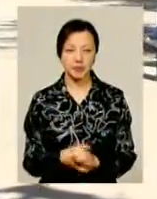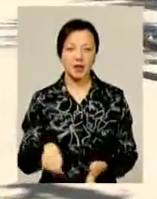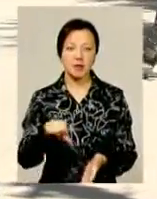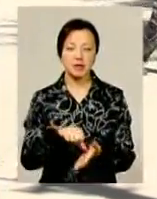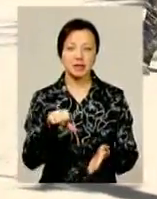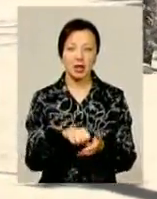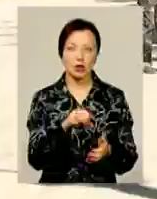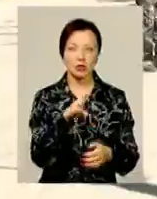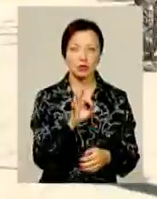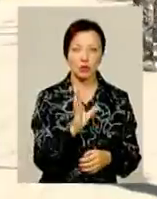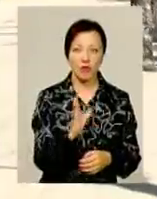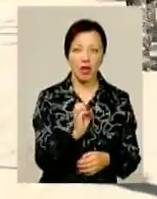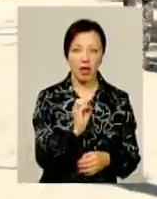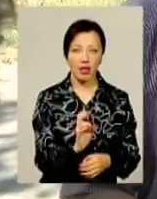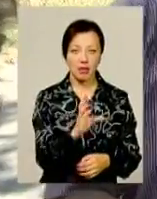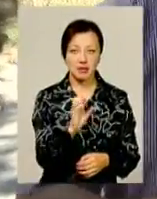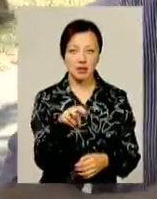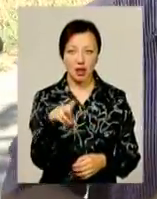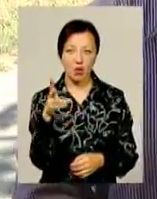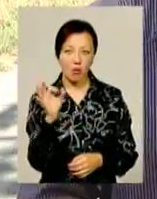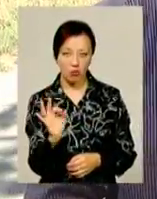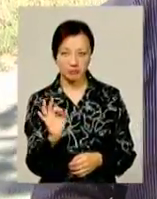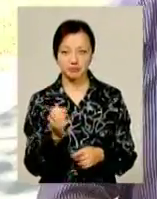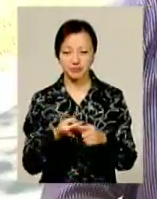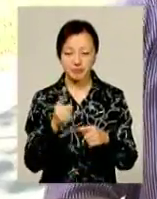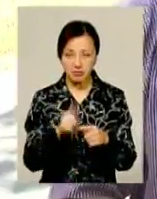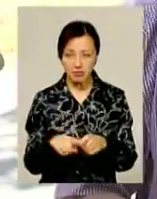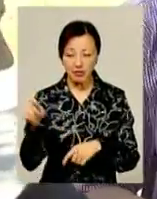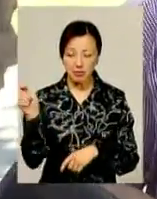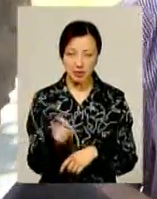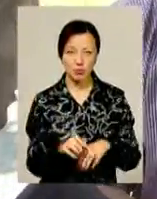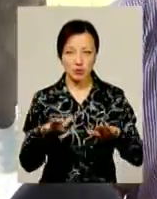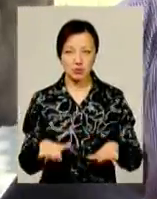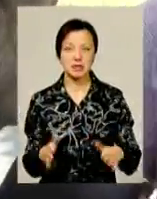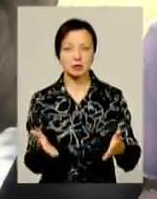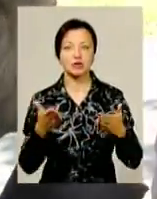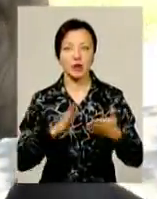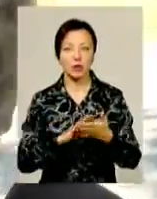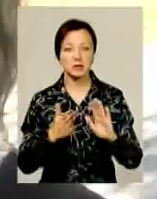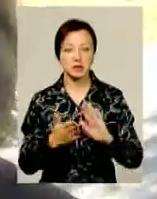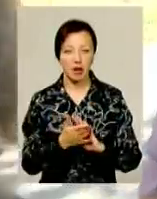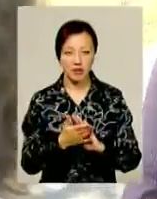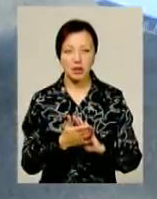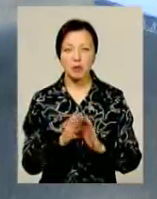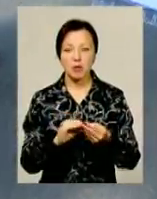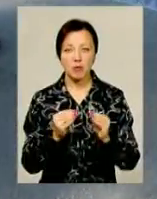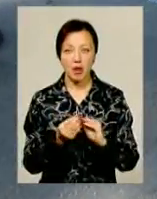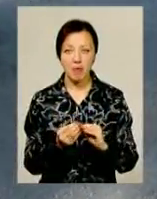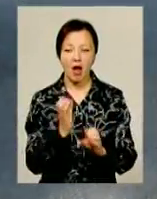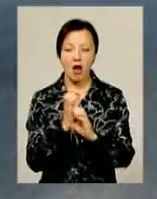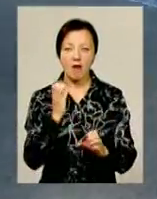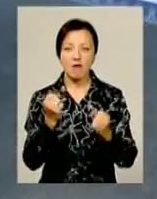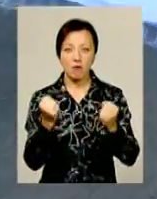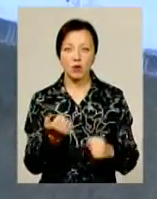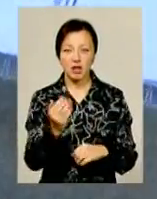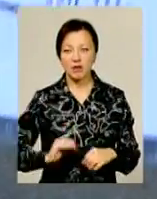Представник ТОВ «Енселко Агро», яке, судячи з усього, і має відношення до «Кернел», прибув на місце для з'ясування обставин інциденту. І каже, фури їхньої